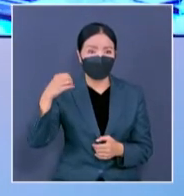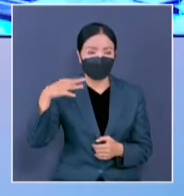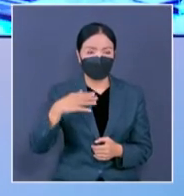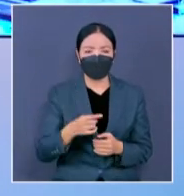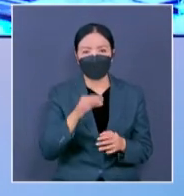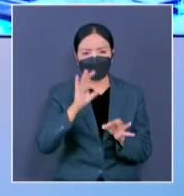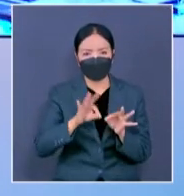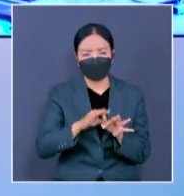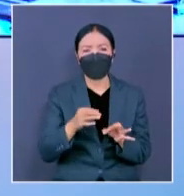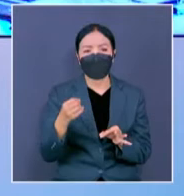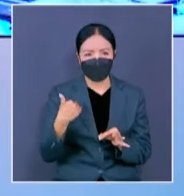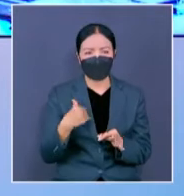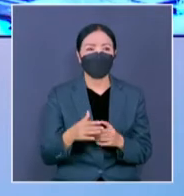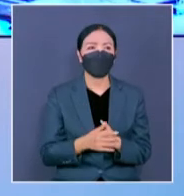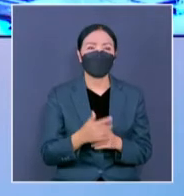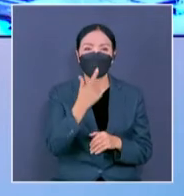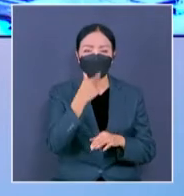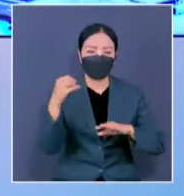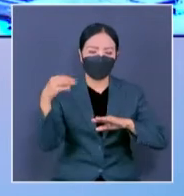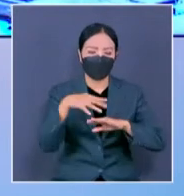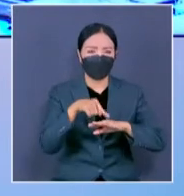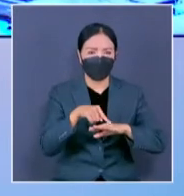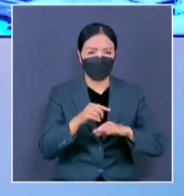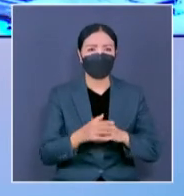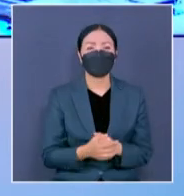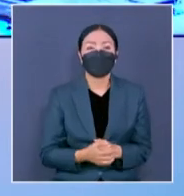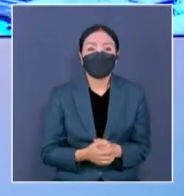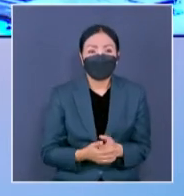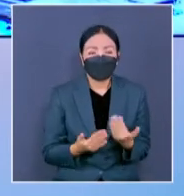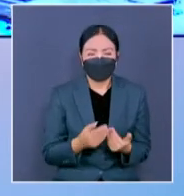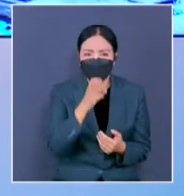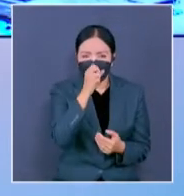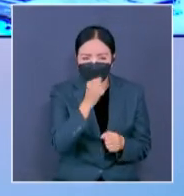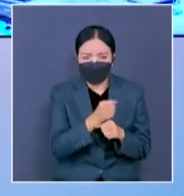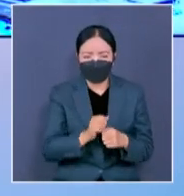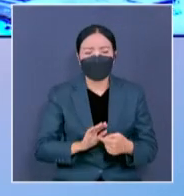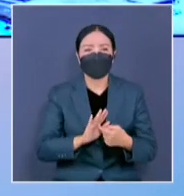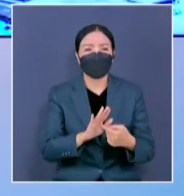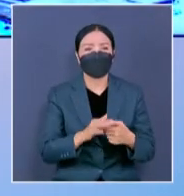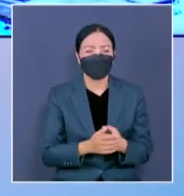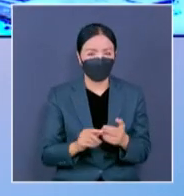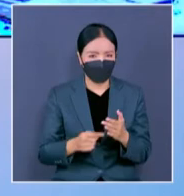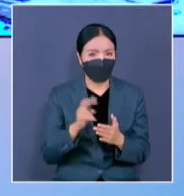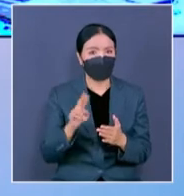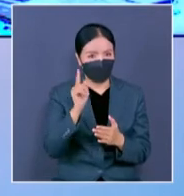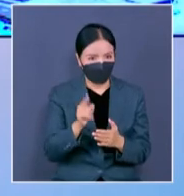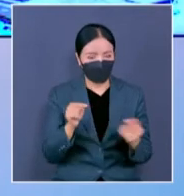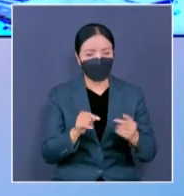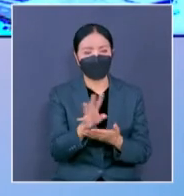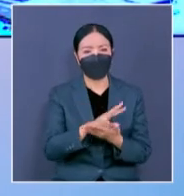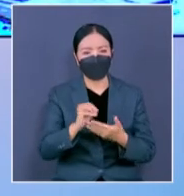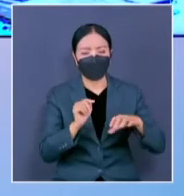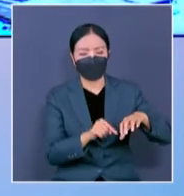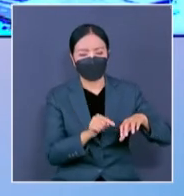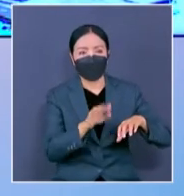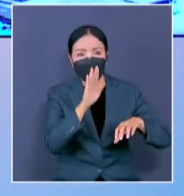ประหยัดไฟมากๆเพราะว่าเขาใช้พลังงานแสงอาทิตย์ค่ะอยู่ในขั้นตอนการทดลองเป็นต้นแบบอยู่เริ่มใช้กันในมหาวิทยาลัยแล้วนะคะ